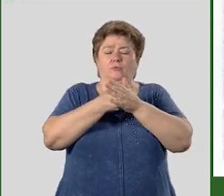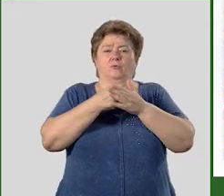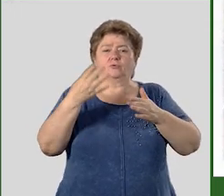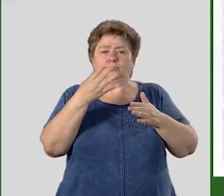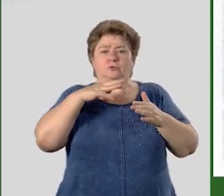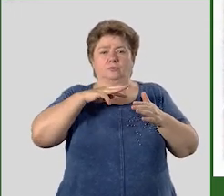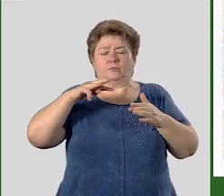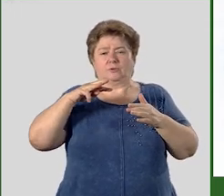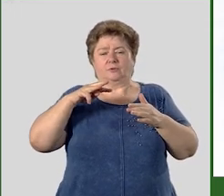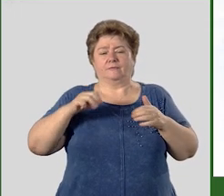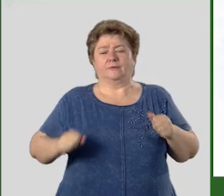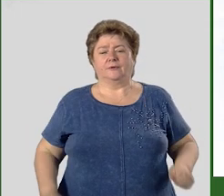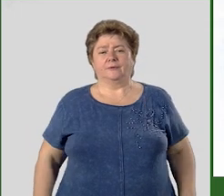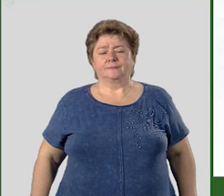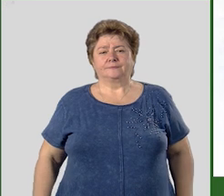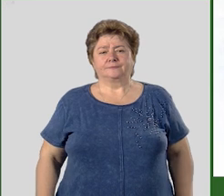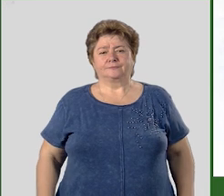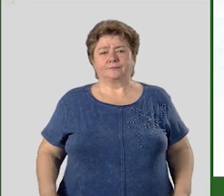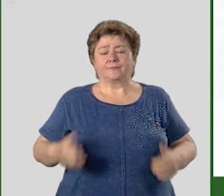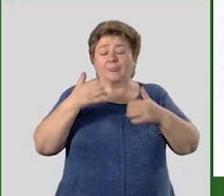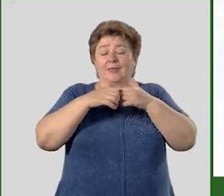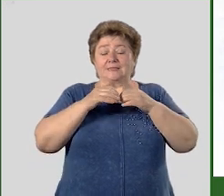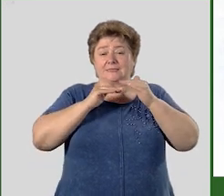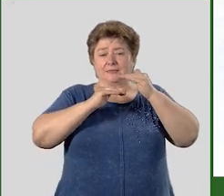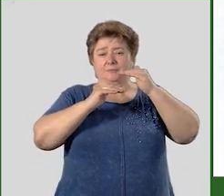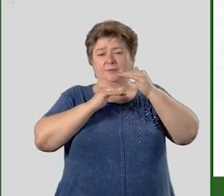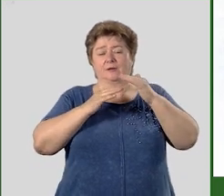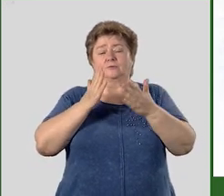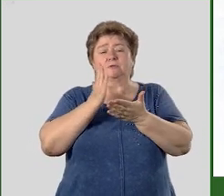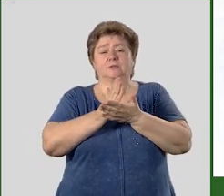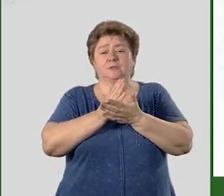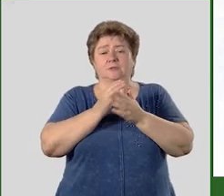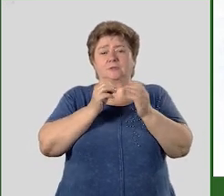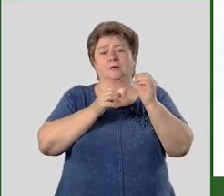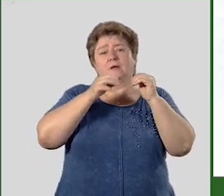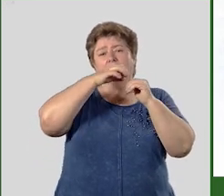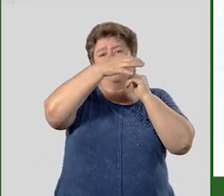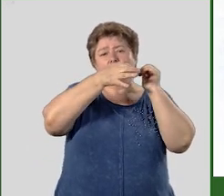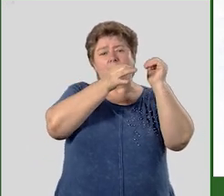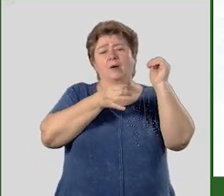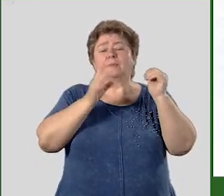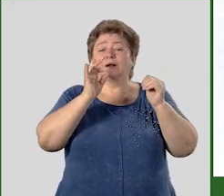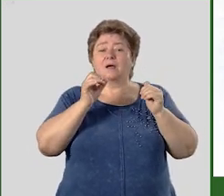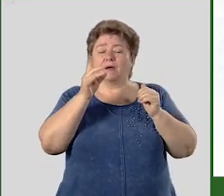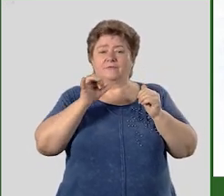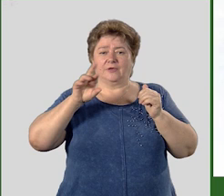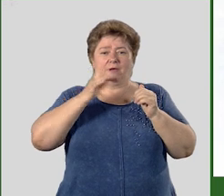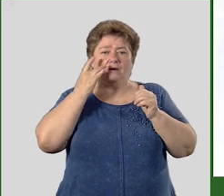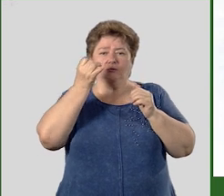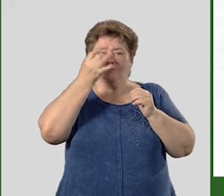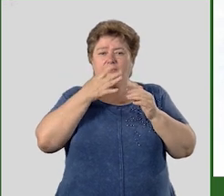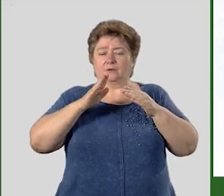4 метров. В среднем ярусе произрастает пальма рафия, к которой